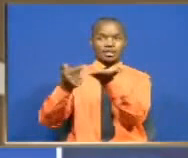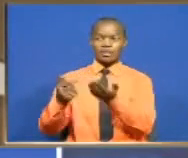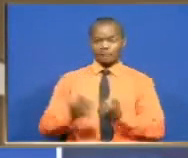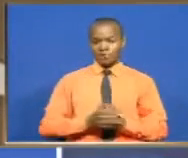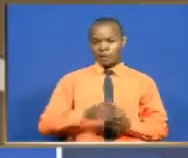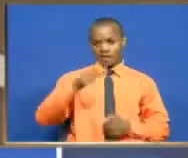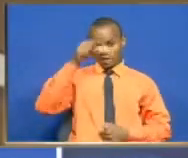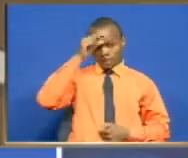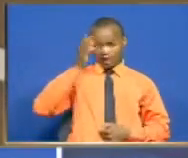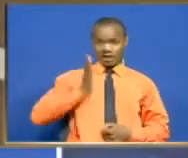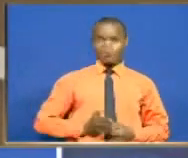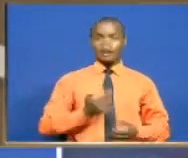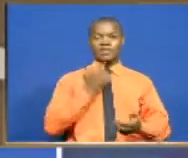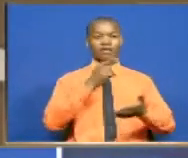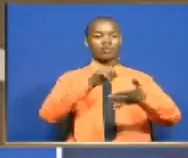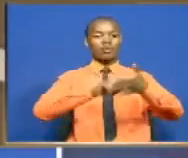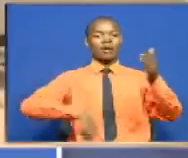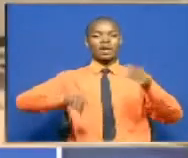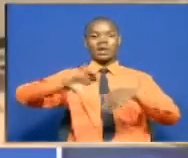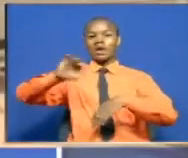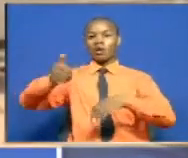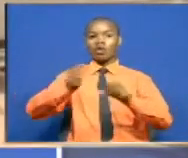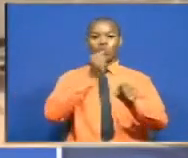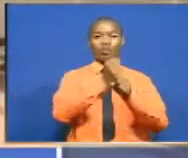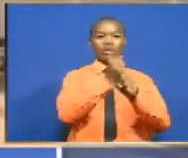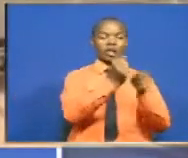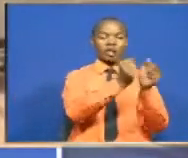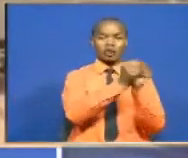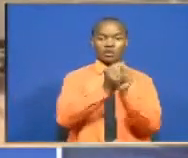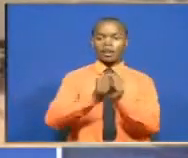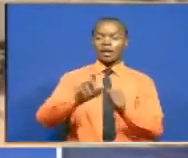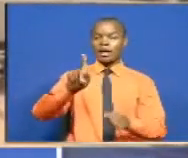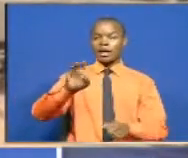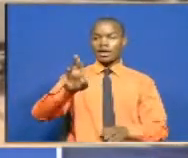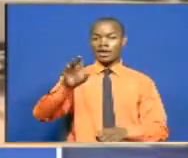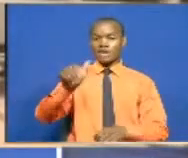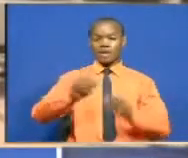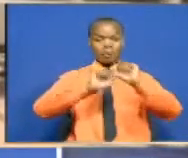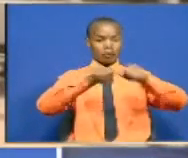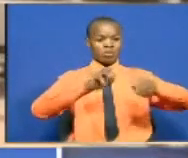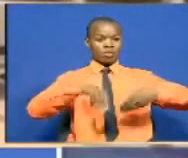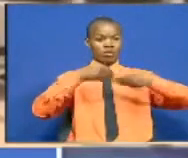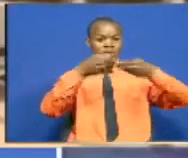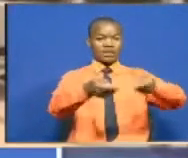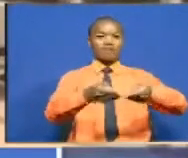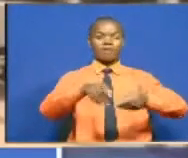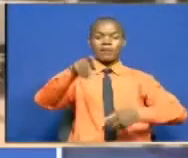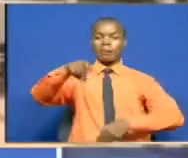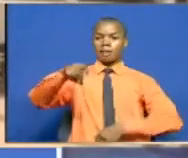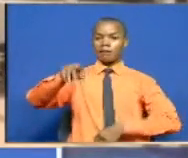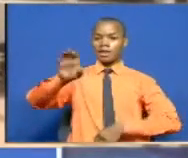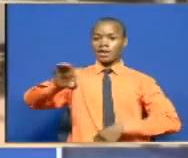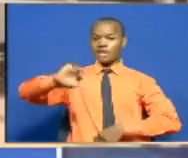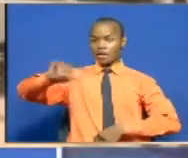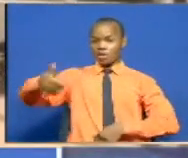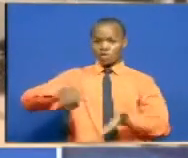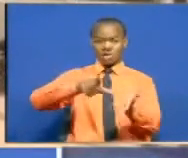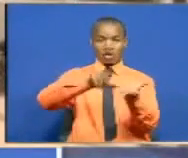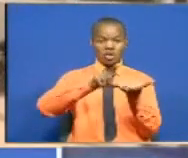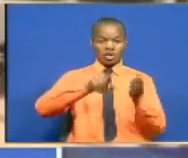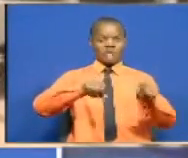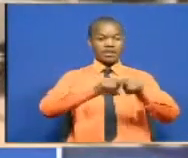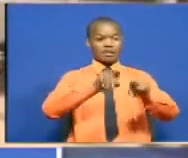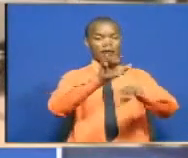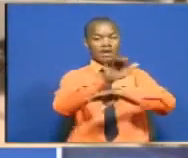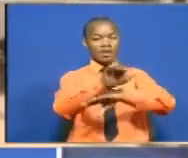county is in talks with the Kenya Medical Supplies Authority to supply personal protective equipment to counties on credit, urging for patience among